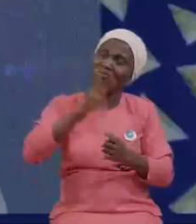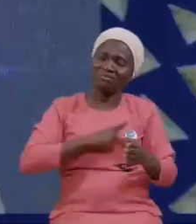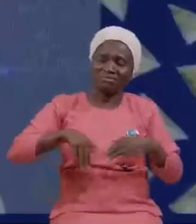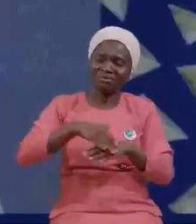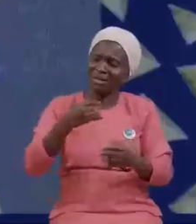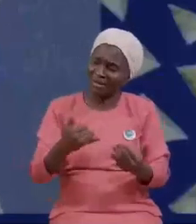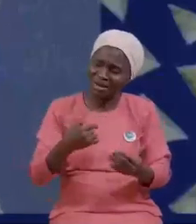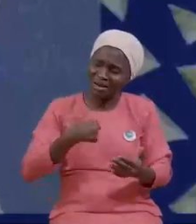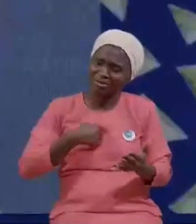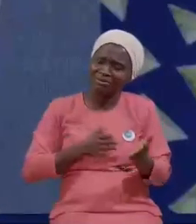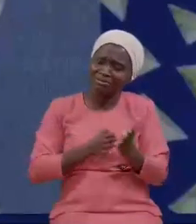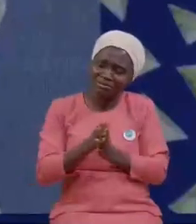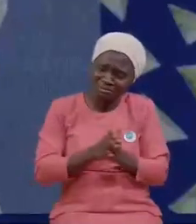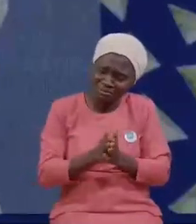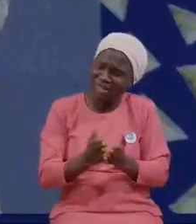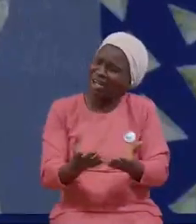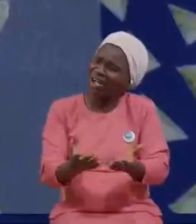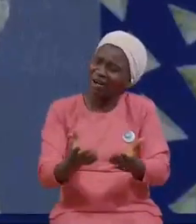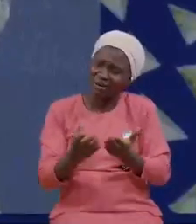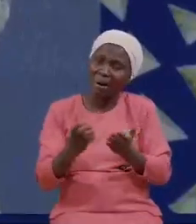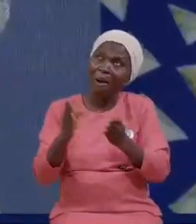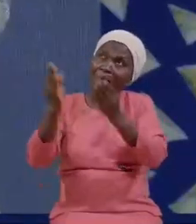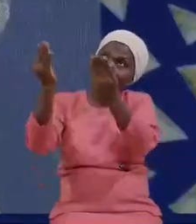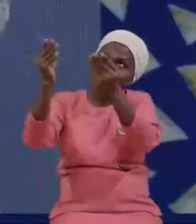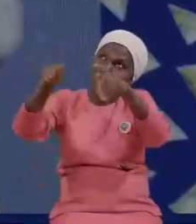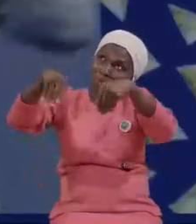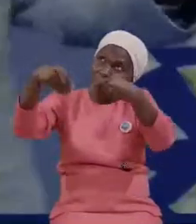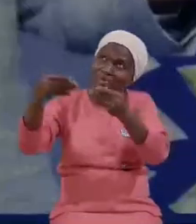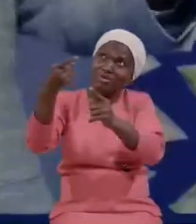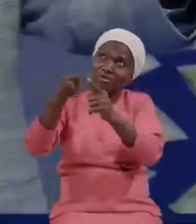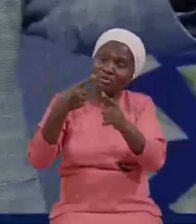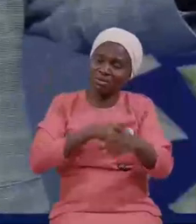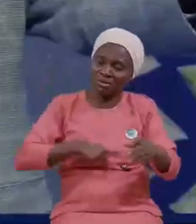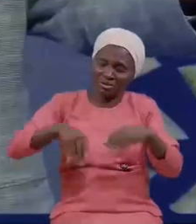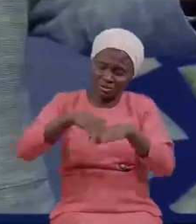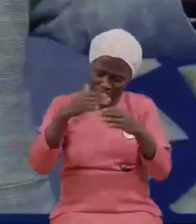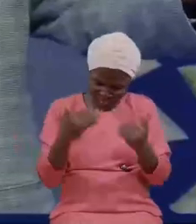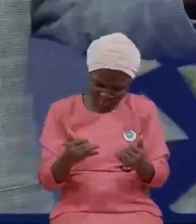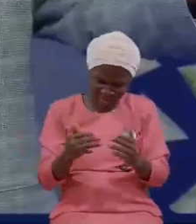Je veux les provisions du royaume. Je veux l'aide de Dieu.